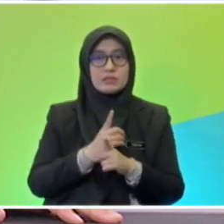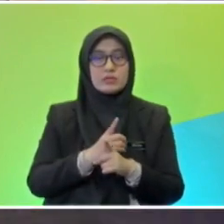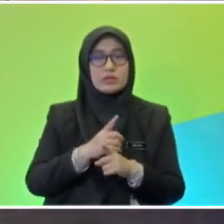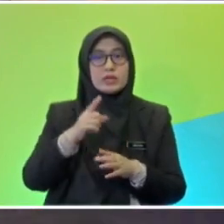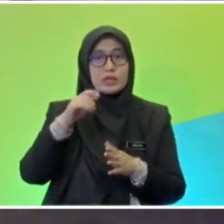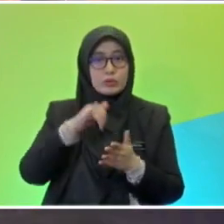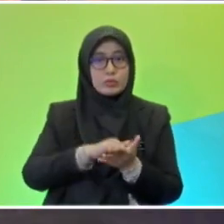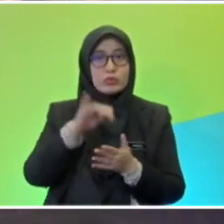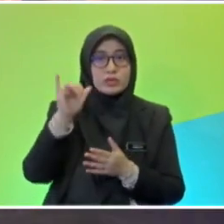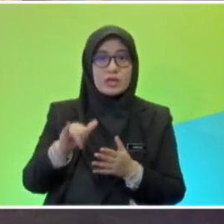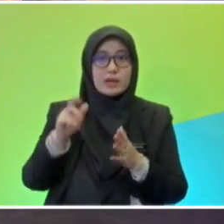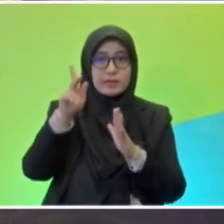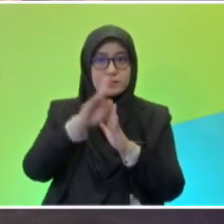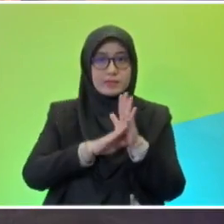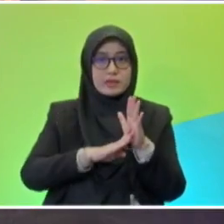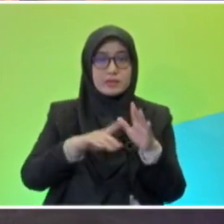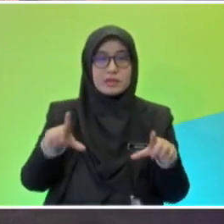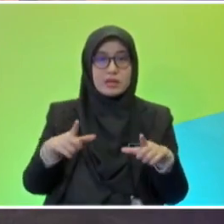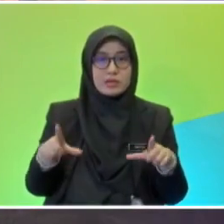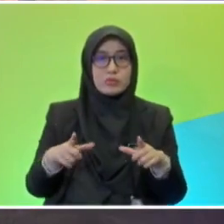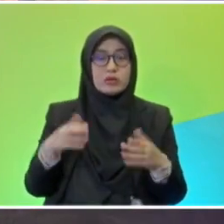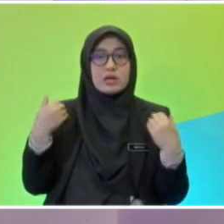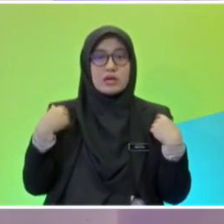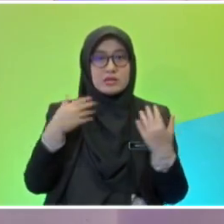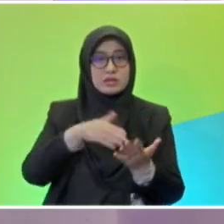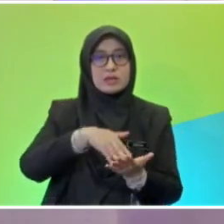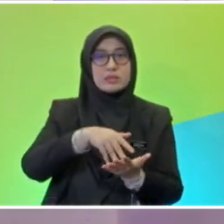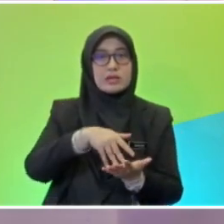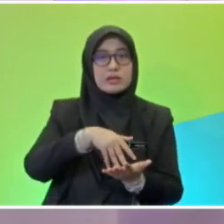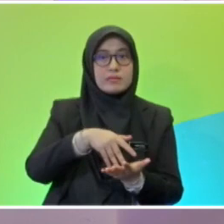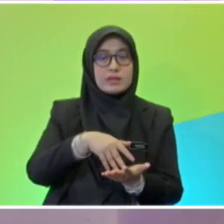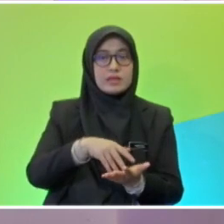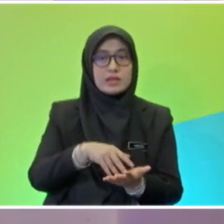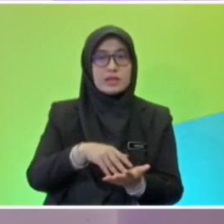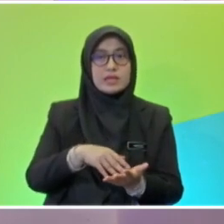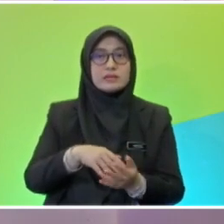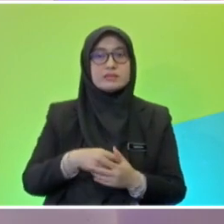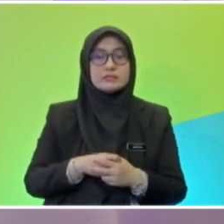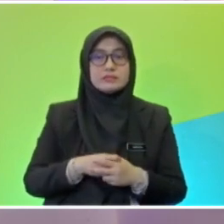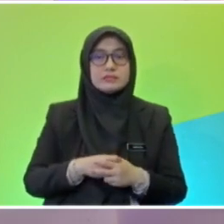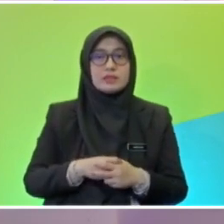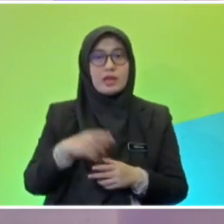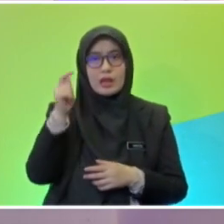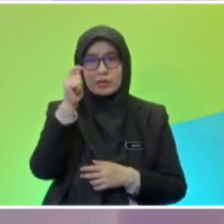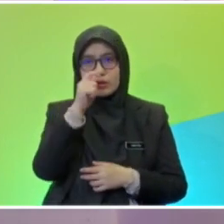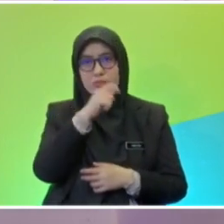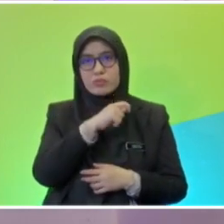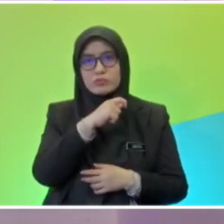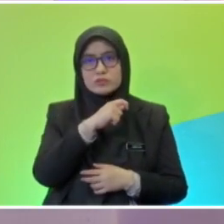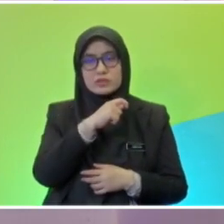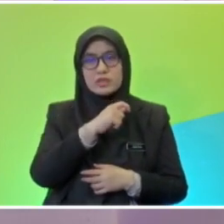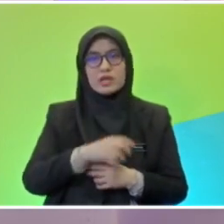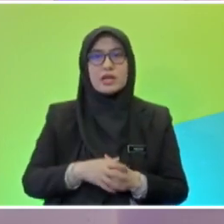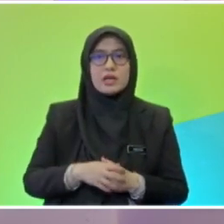apabila kelemahan-kelemahan ini berlaku jadi ada banyak lagi kelemahan-kelemahan yang lain seperti tipu muslihat juga